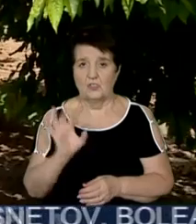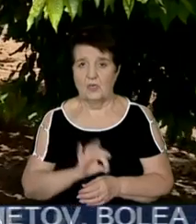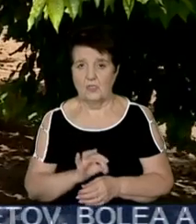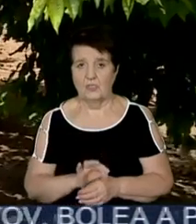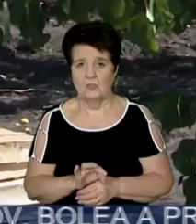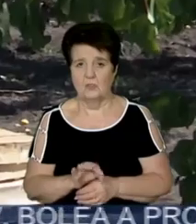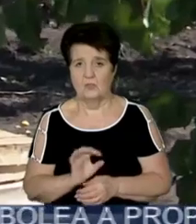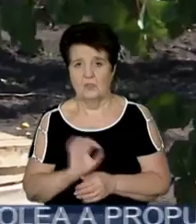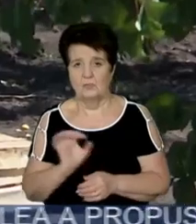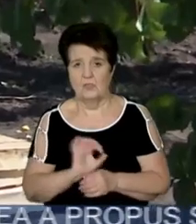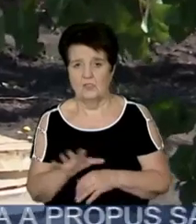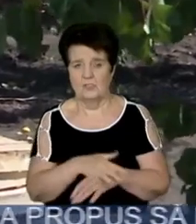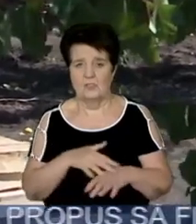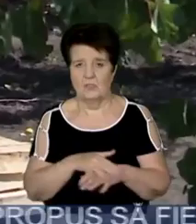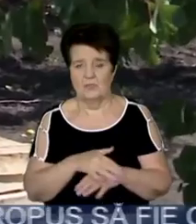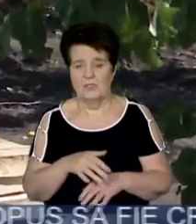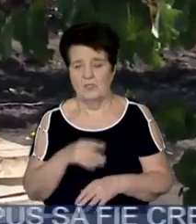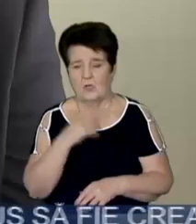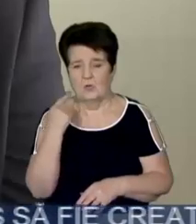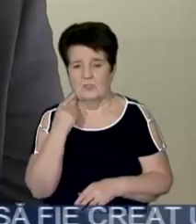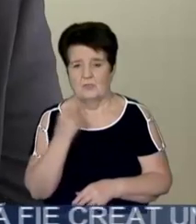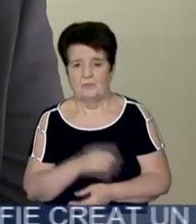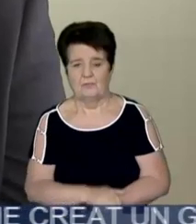o trimiteau pe piața din Rusia.